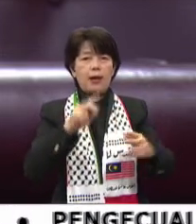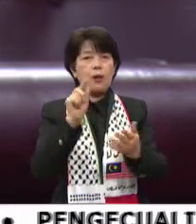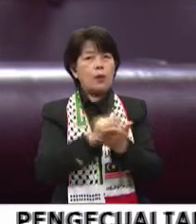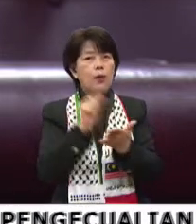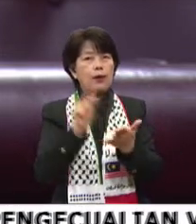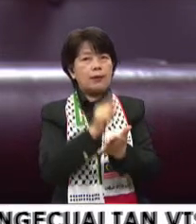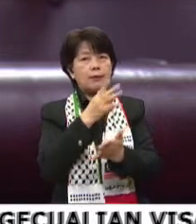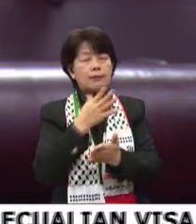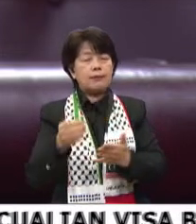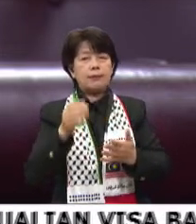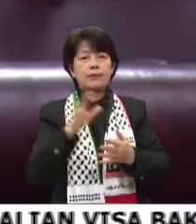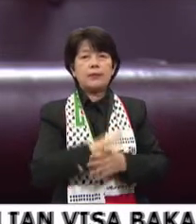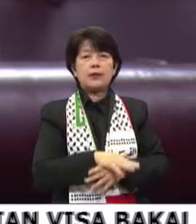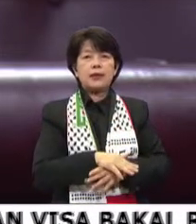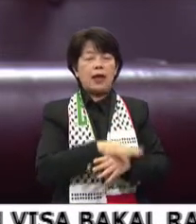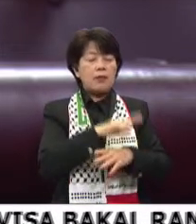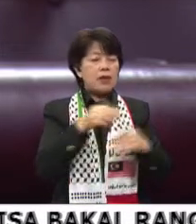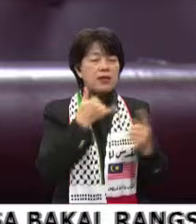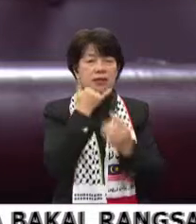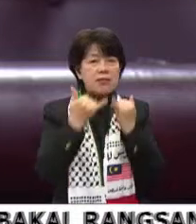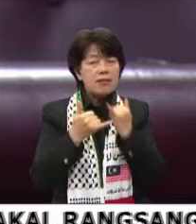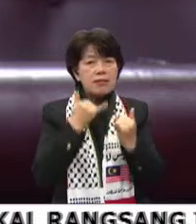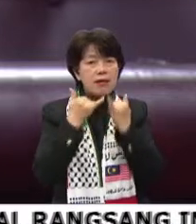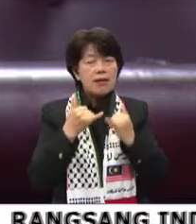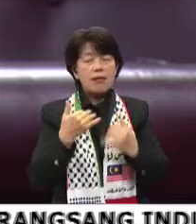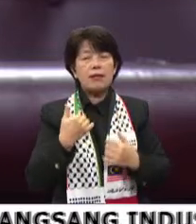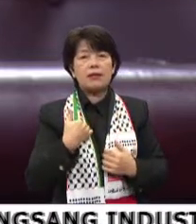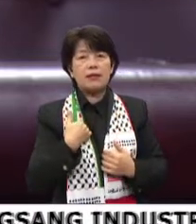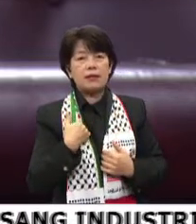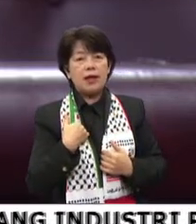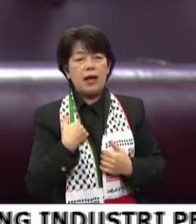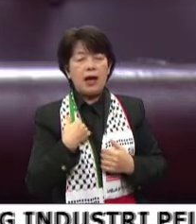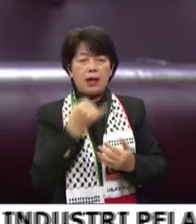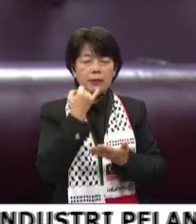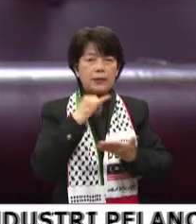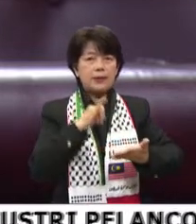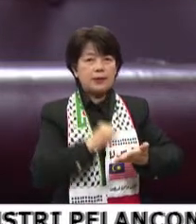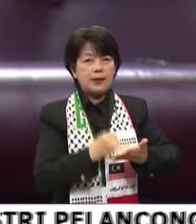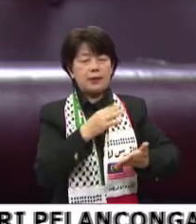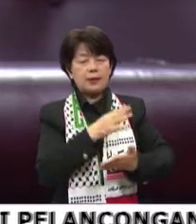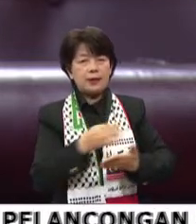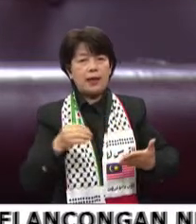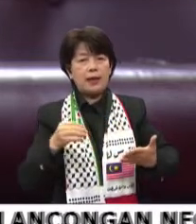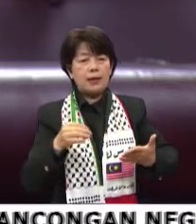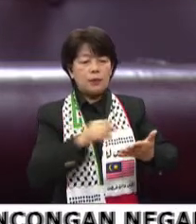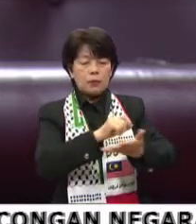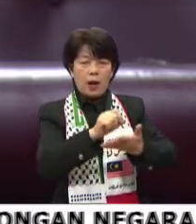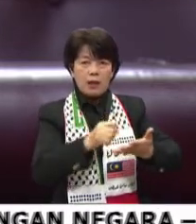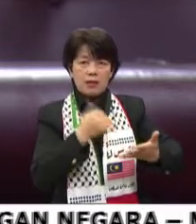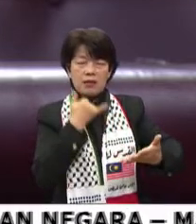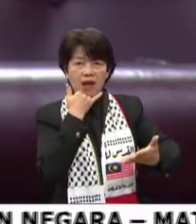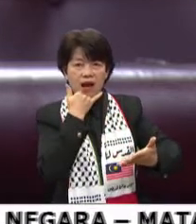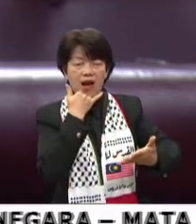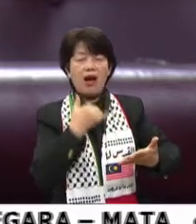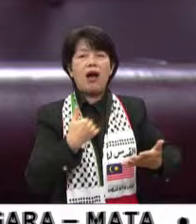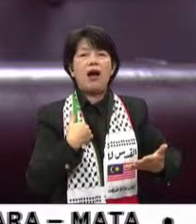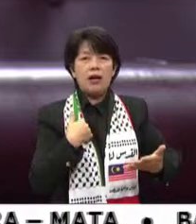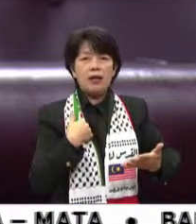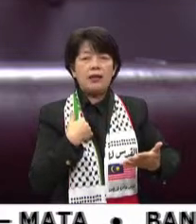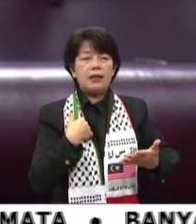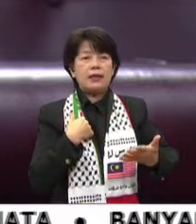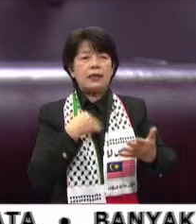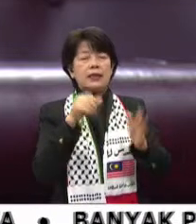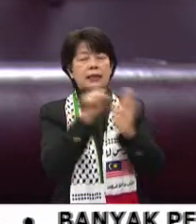dia disabitkan dengan mana-mana kesalahan pecah amanah jenayah pemerasan atau ugutan atau kesalahan di bawah